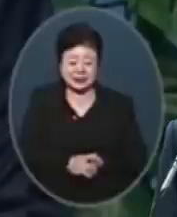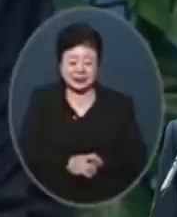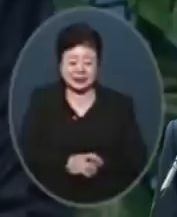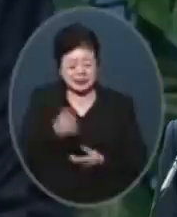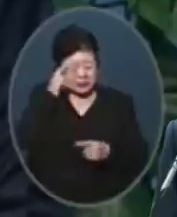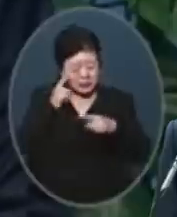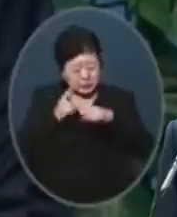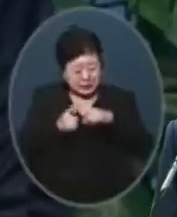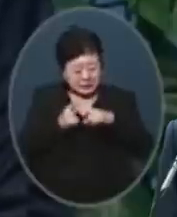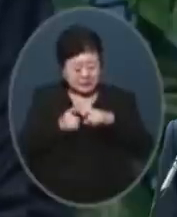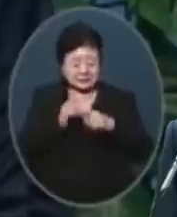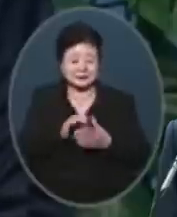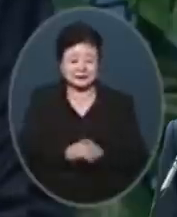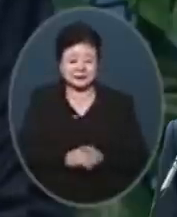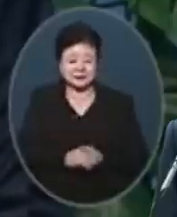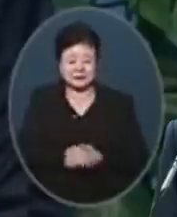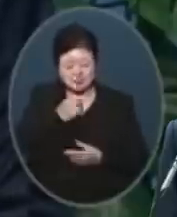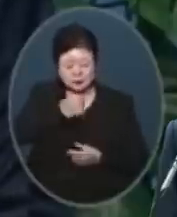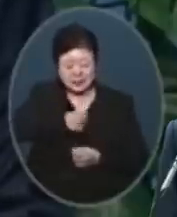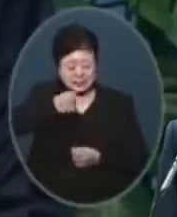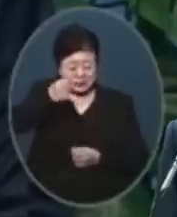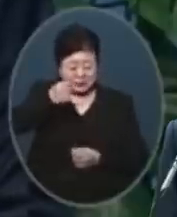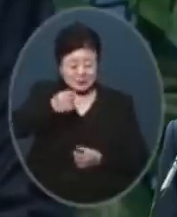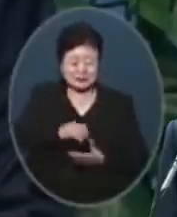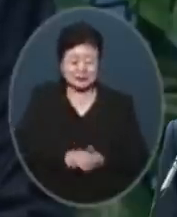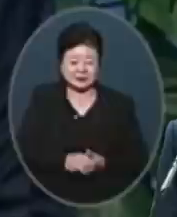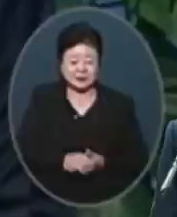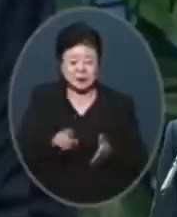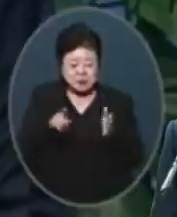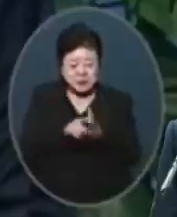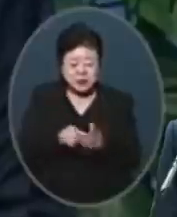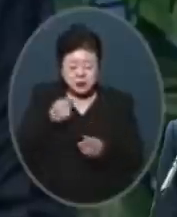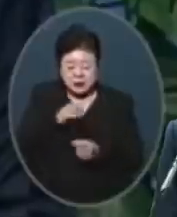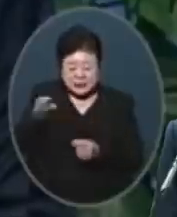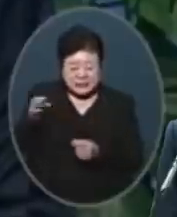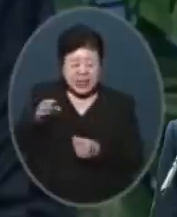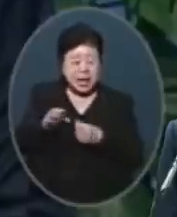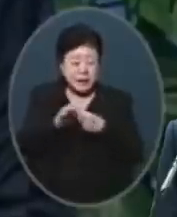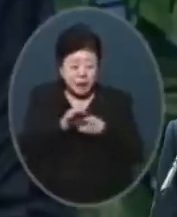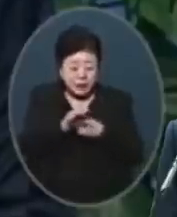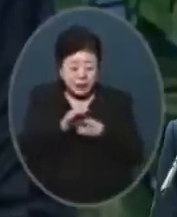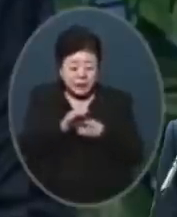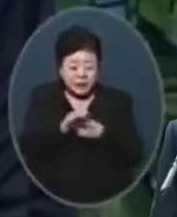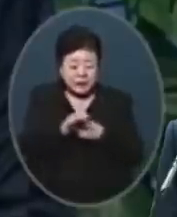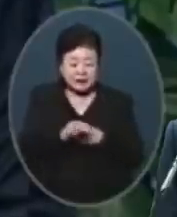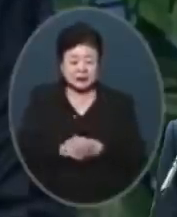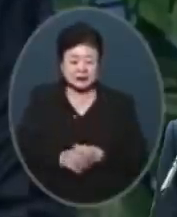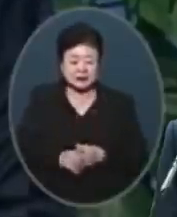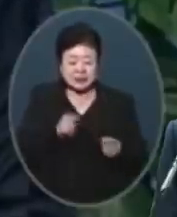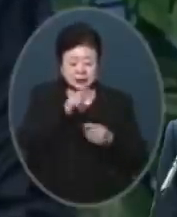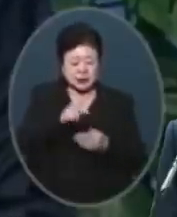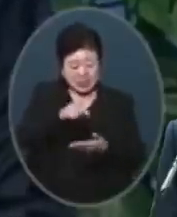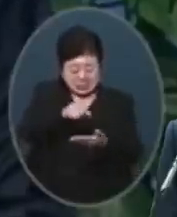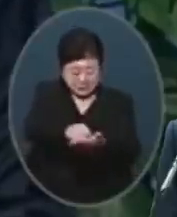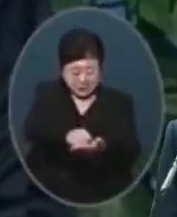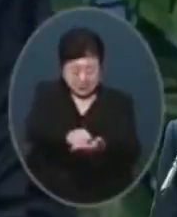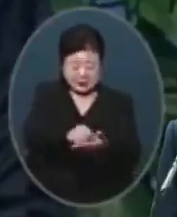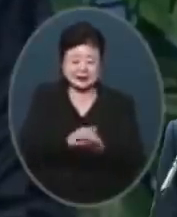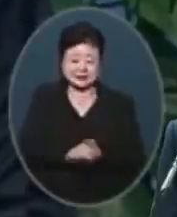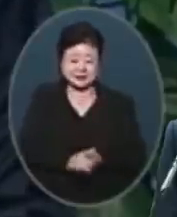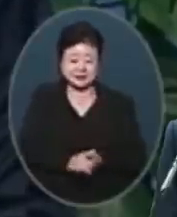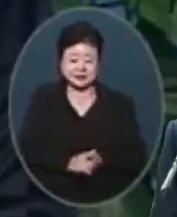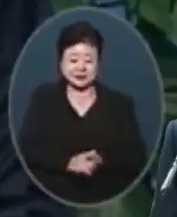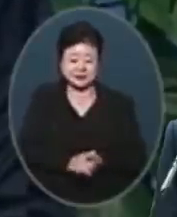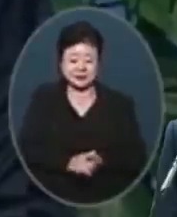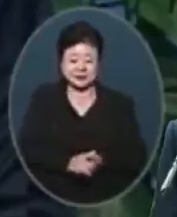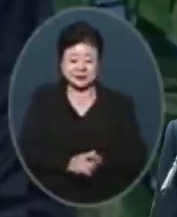긍정적인 생각과 꿈을 꾸고 믿고 입으로 시인하면 그것이 여러분 생활을 지배하는 것입니다.